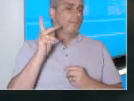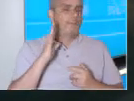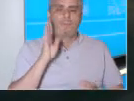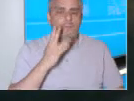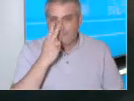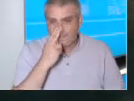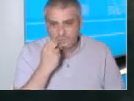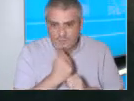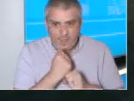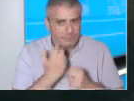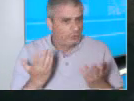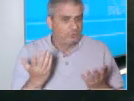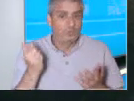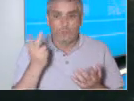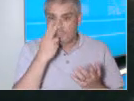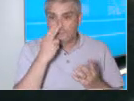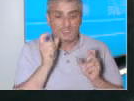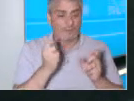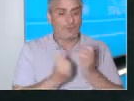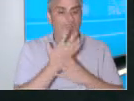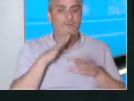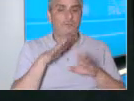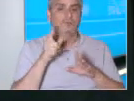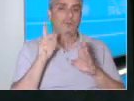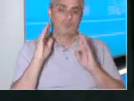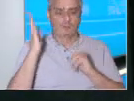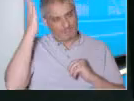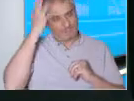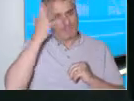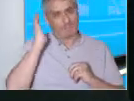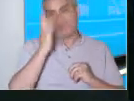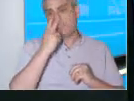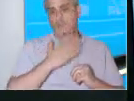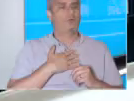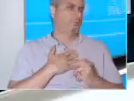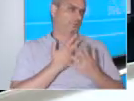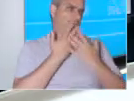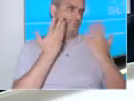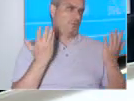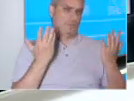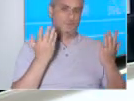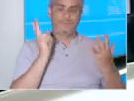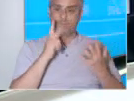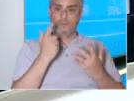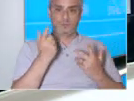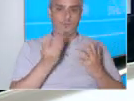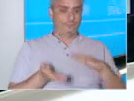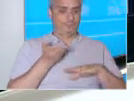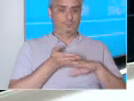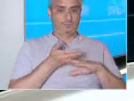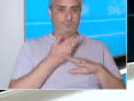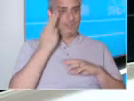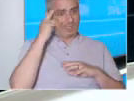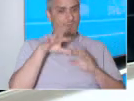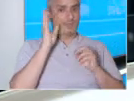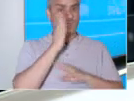ביבי ננסה לעשות כאן? הוא מנסה למנוע הקמת ממשלת בנט לפיד, ככה אני רואה. כן, זה ברור. עכשיו תשמע, יש מעלה ברעיון של הבחירה